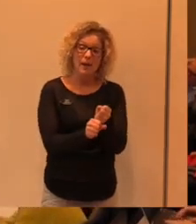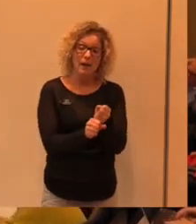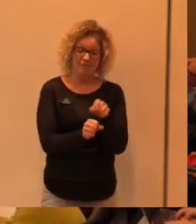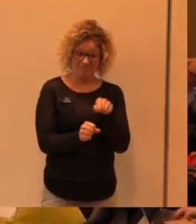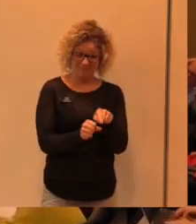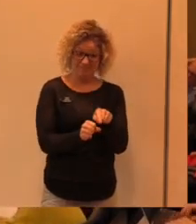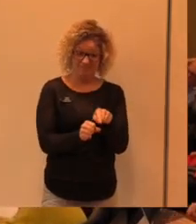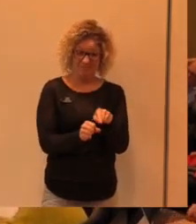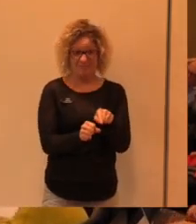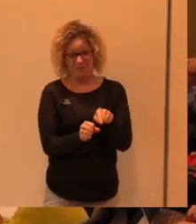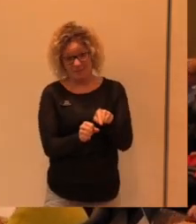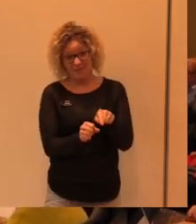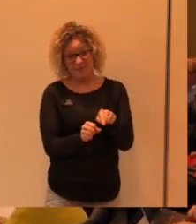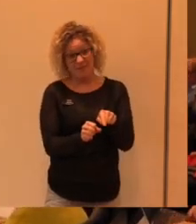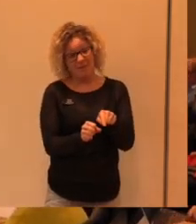där